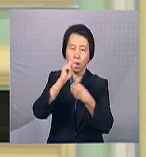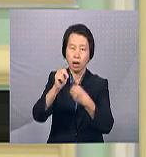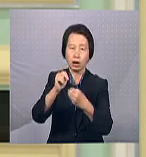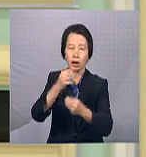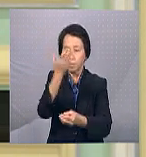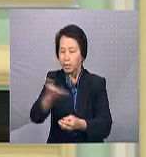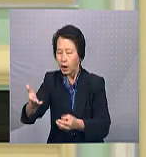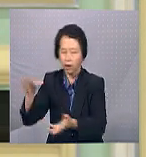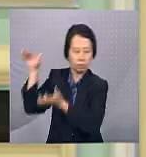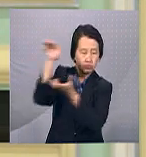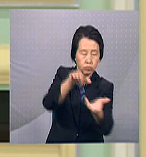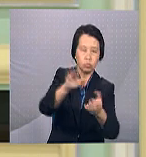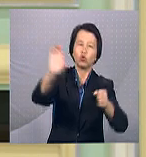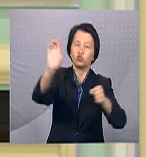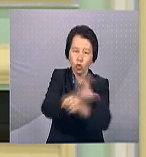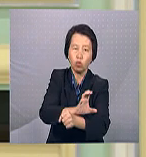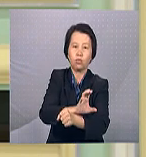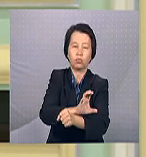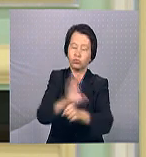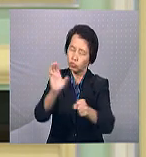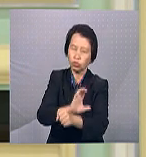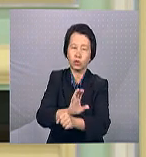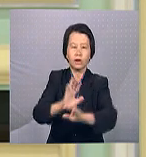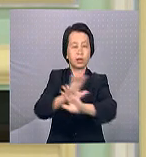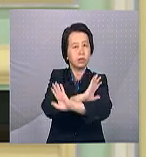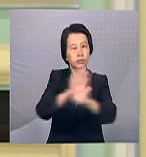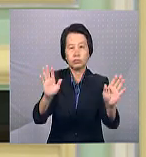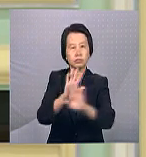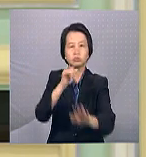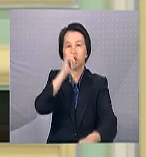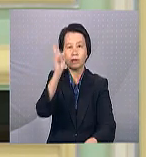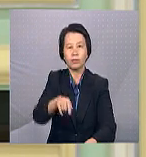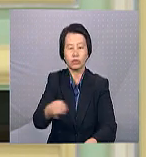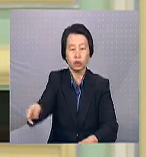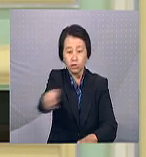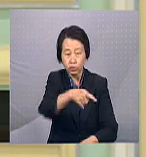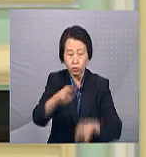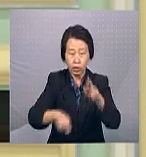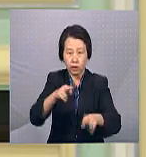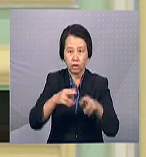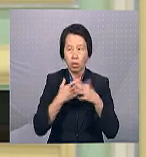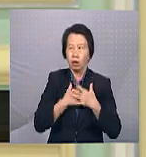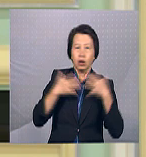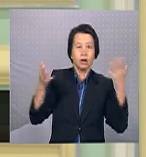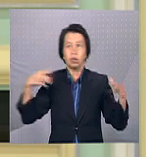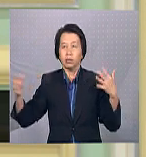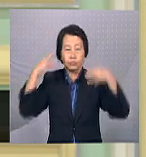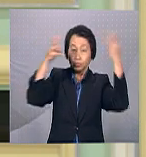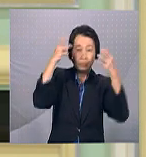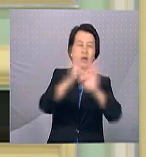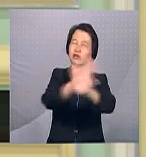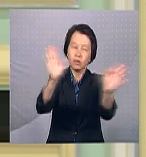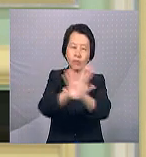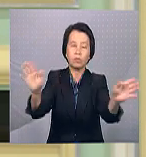adalah mencukupi. Jadi tidak perlu rakyat merasa bimbang,